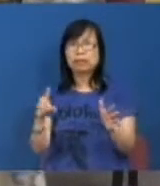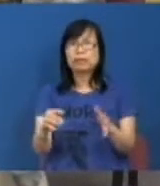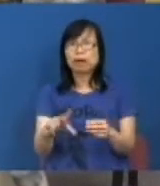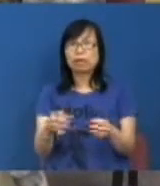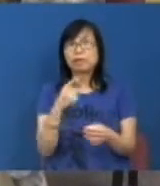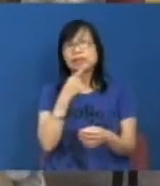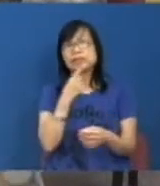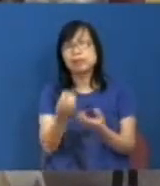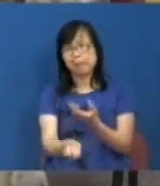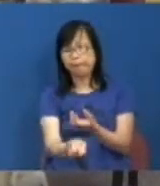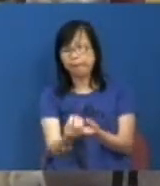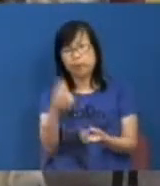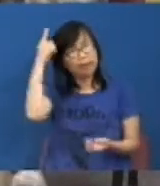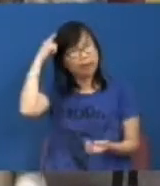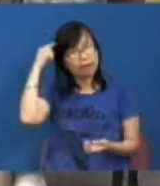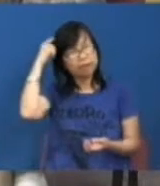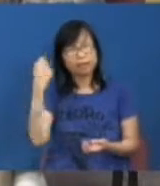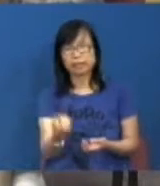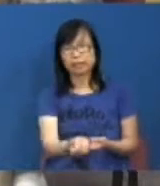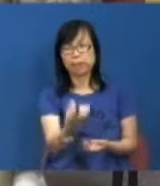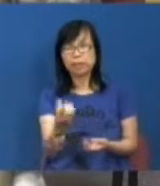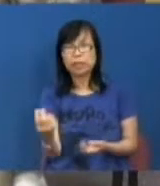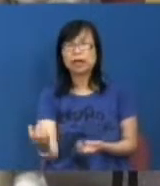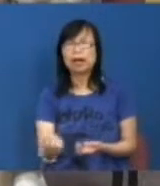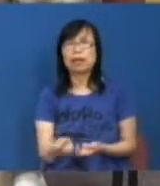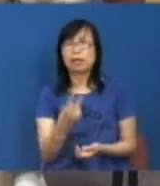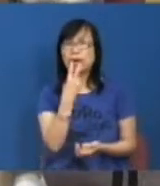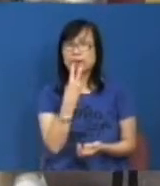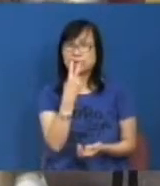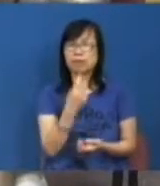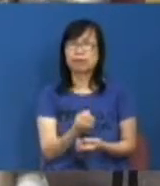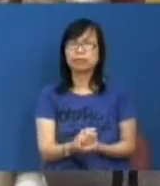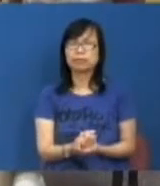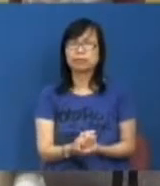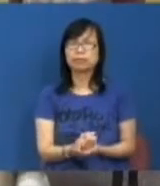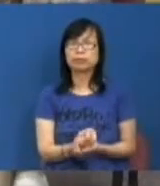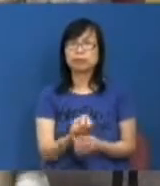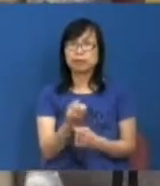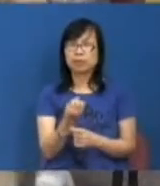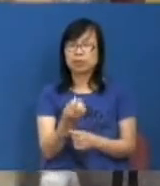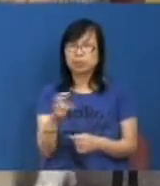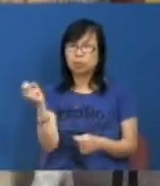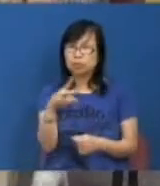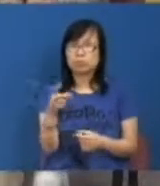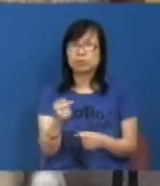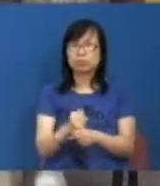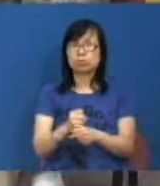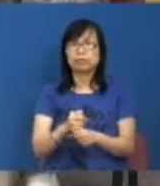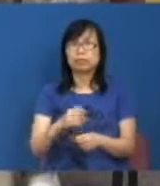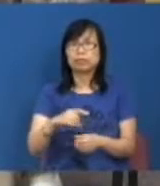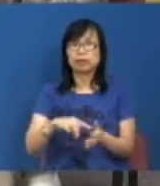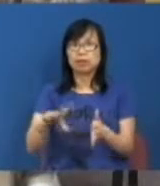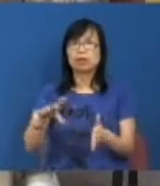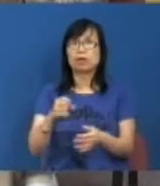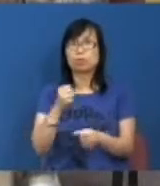啦。如果煤氣啊、石滷油啊，好多即係你想做能源嘅時候，你其實喺